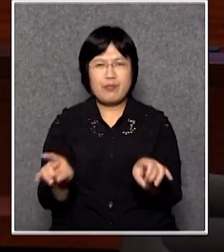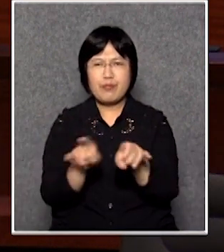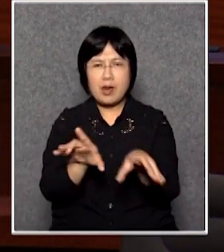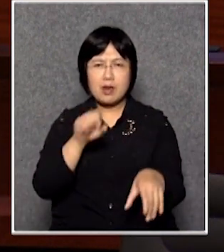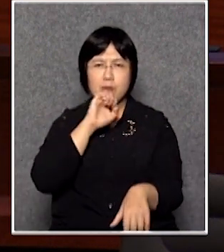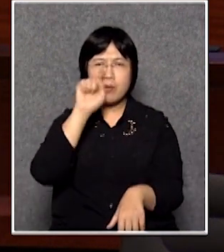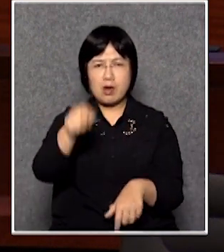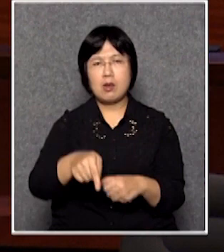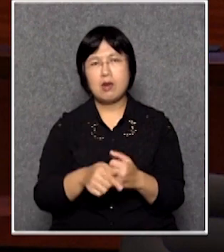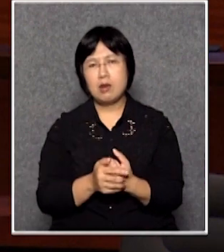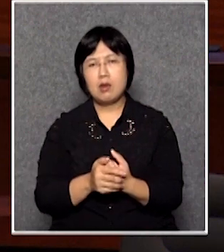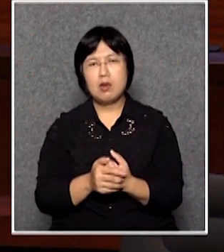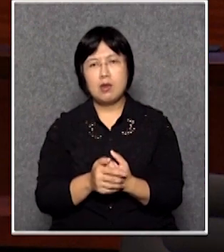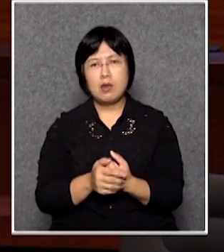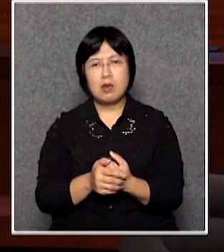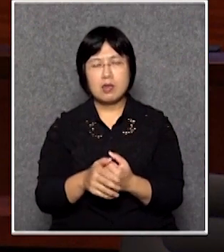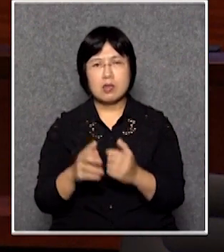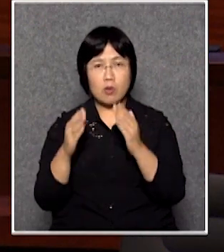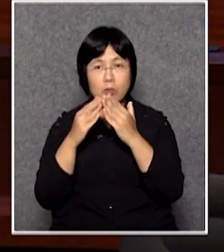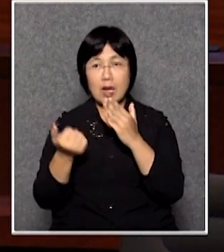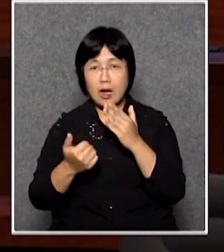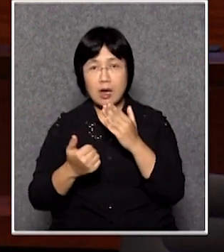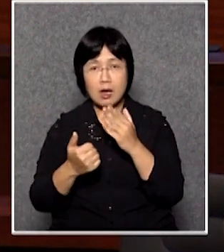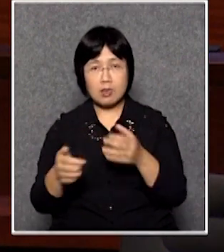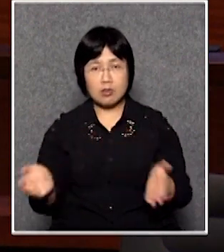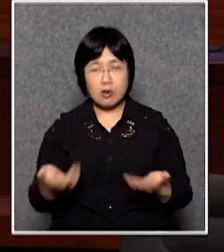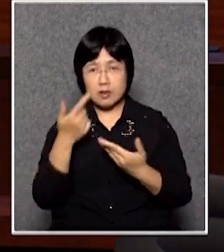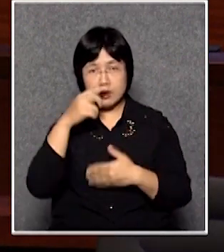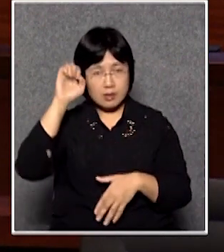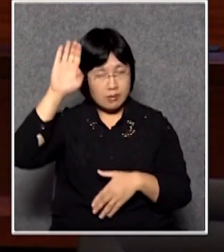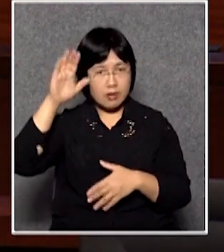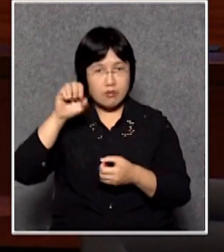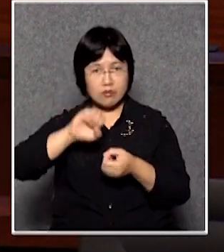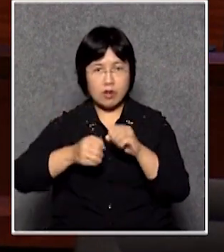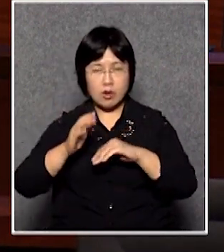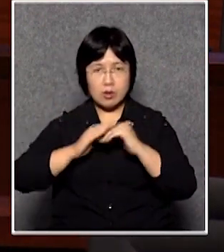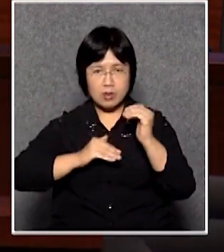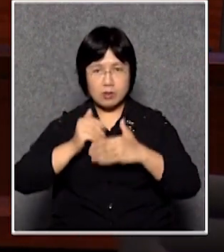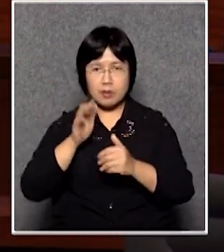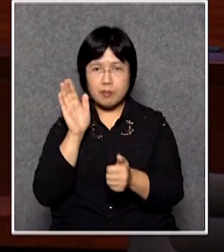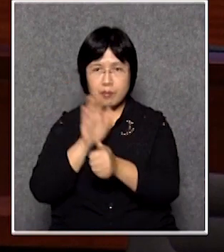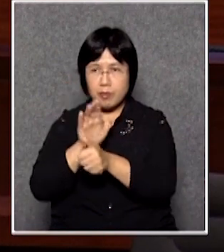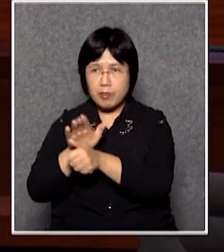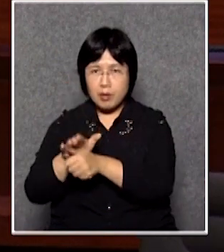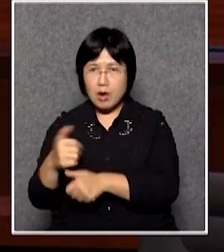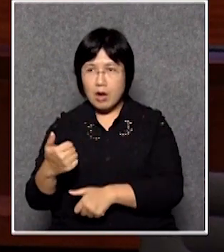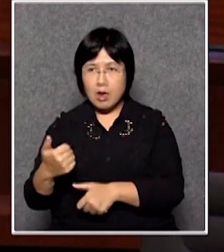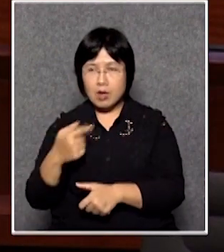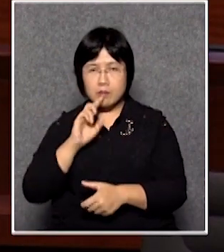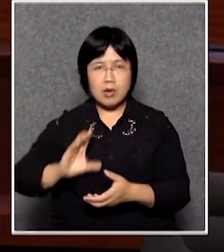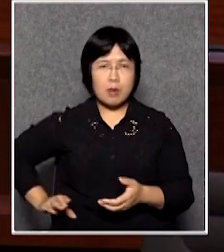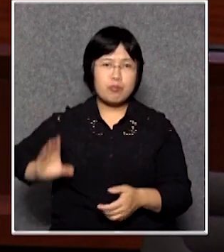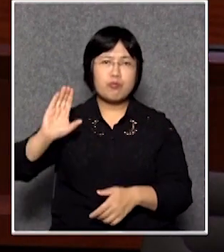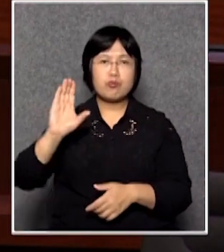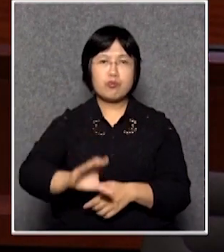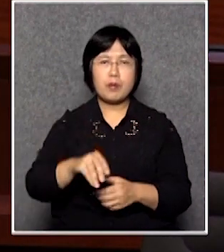你，搞個局就可以促進創新科技，幫助業界，是吧？你不如揞多啲錢出嚟好過